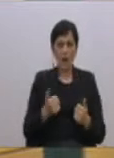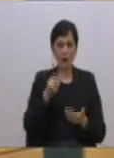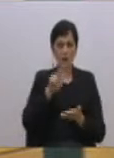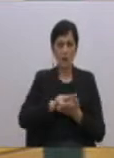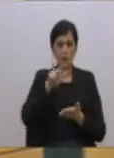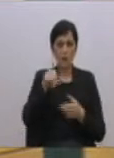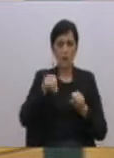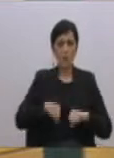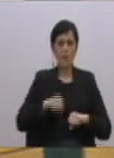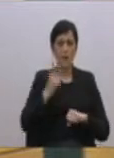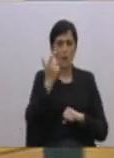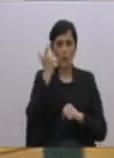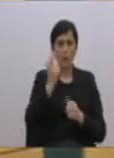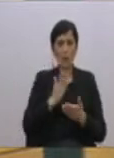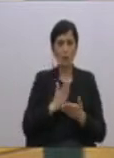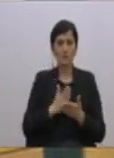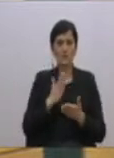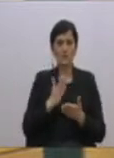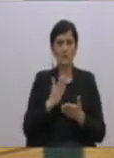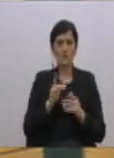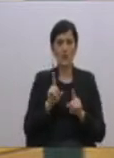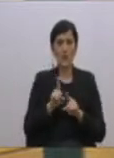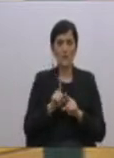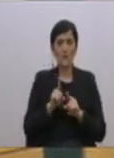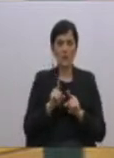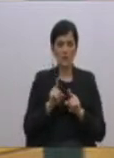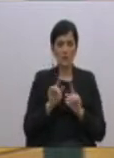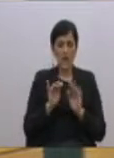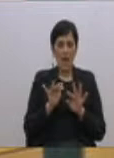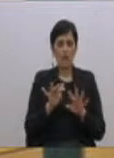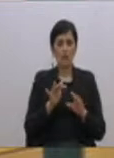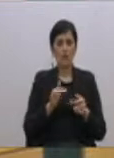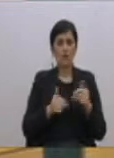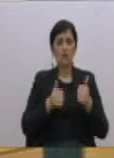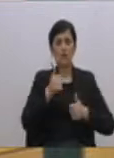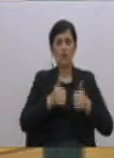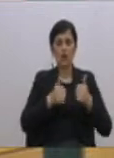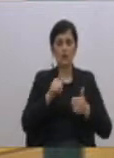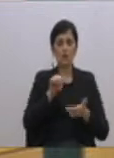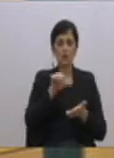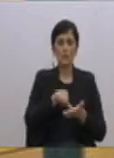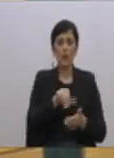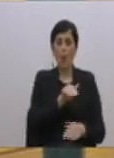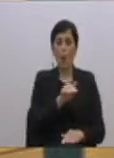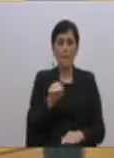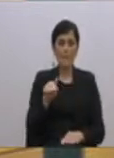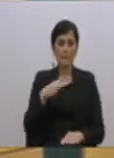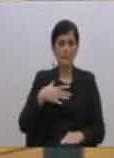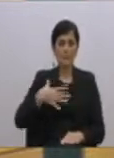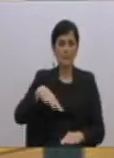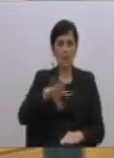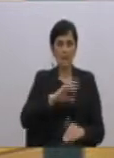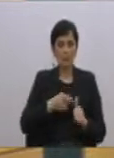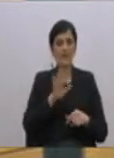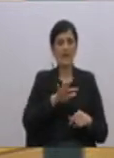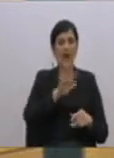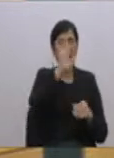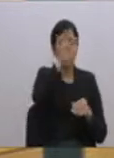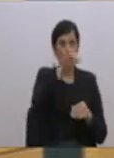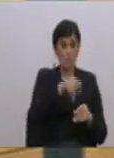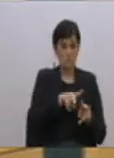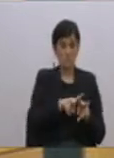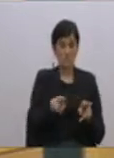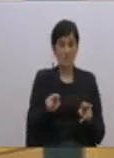აქვს უფლებამოსილება რომ ასე ვთქვათ აწარმოოს შეჯიბრებებში მონაწილეობა, მიიღოს ოფიციალურად საქართველოს სახელით, როგორც არის მაგათ ფეხბურთის